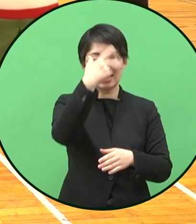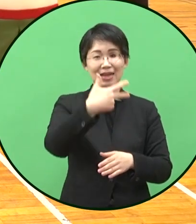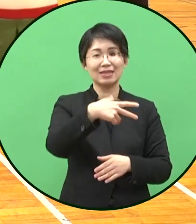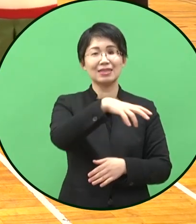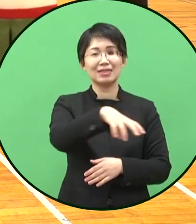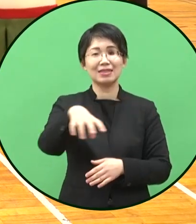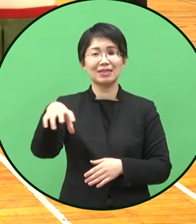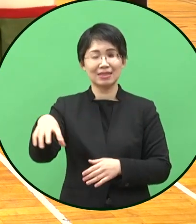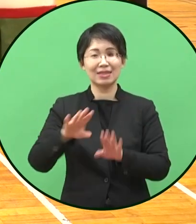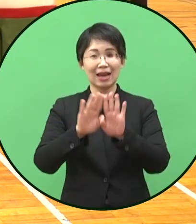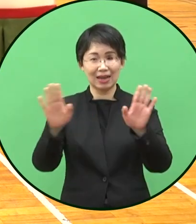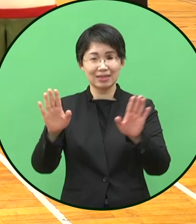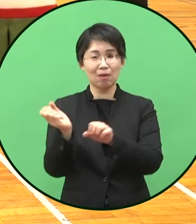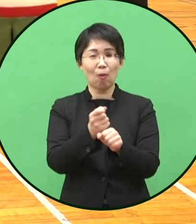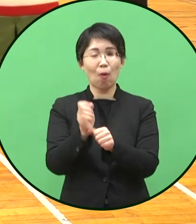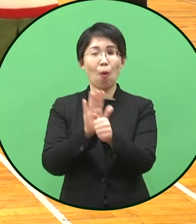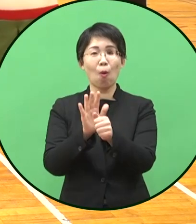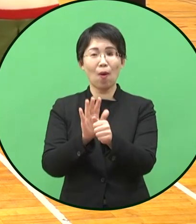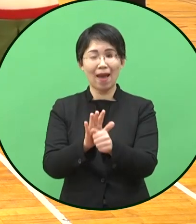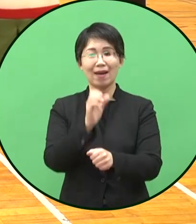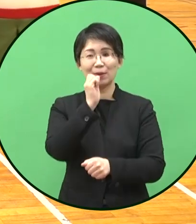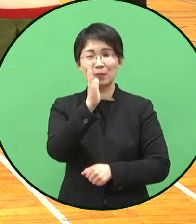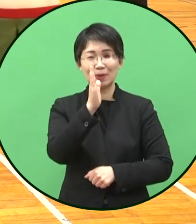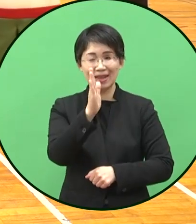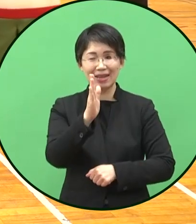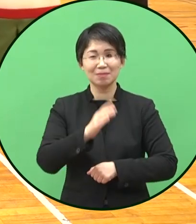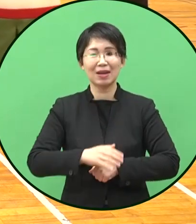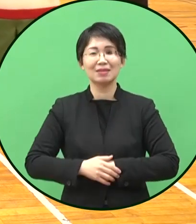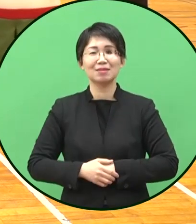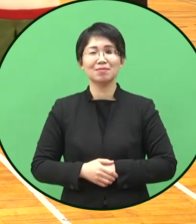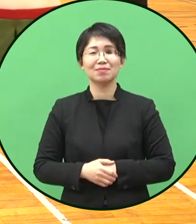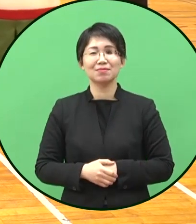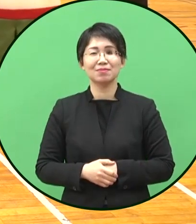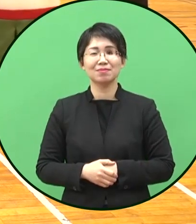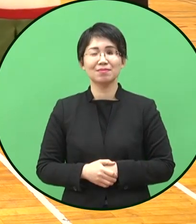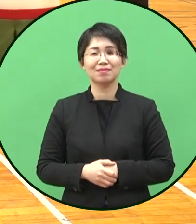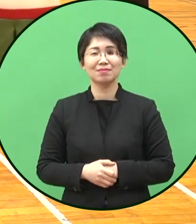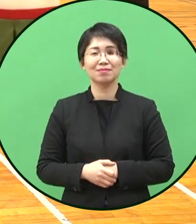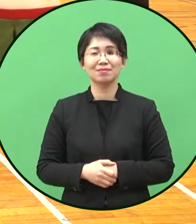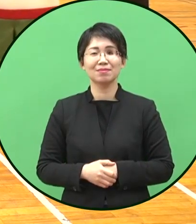。応援よろしくお願いします。